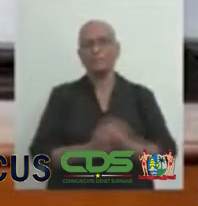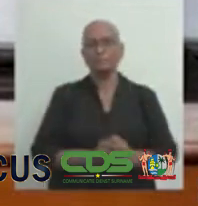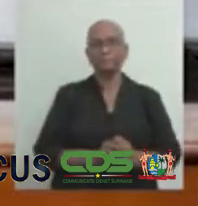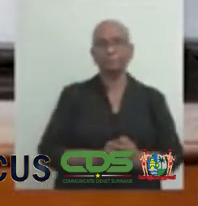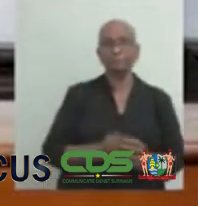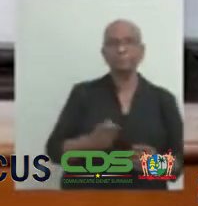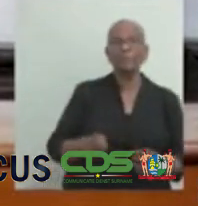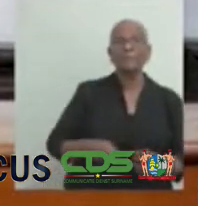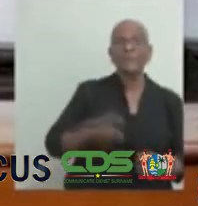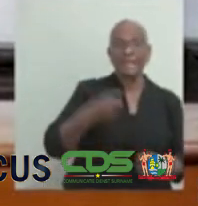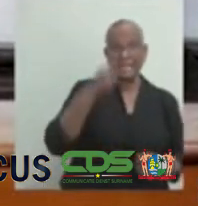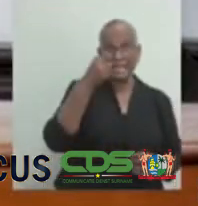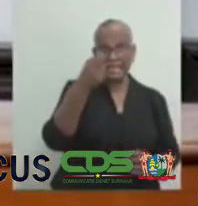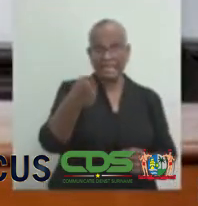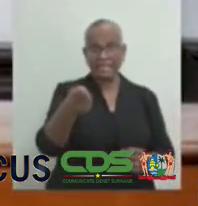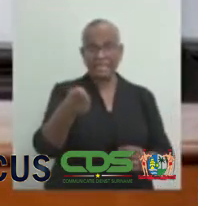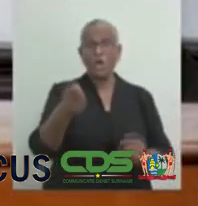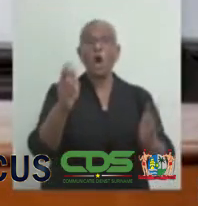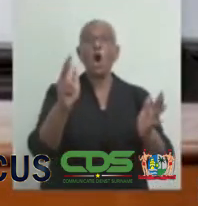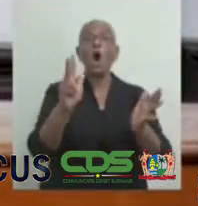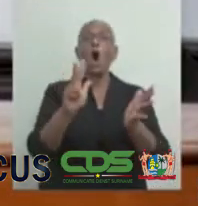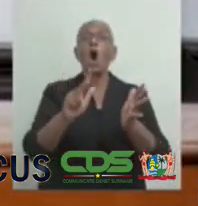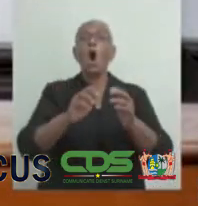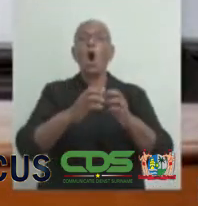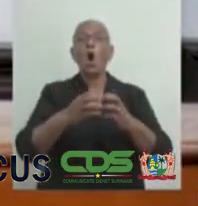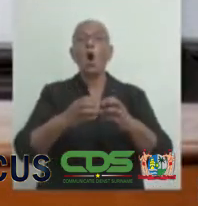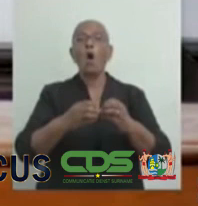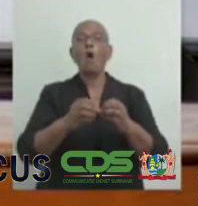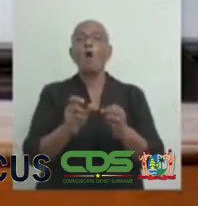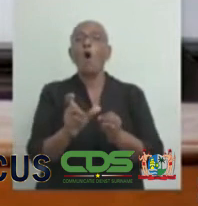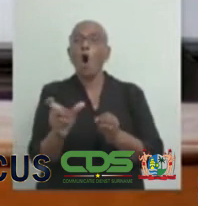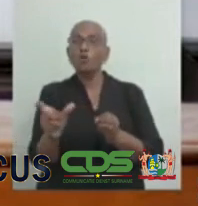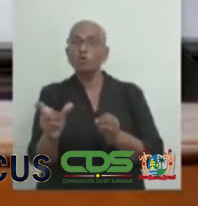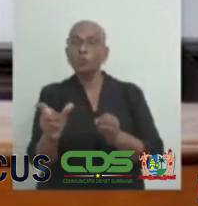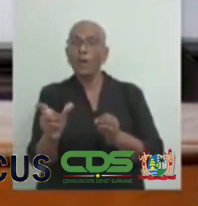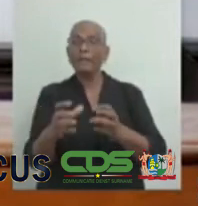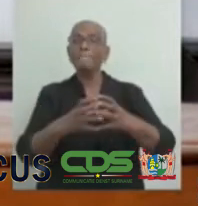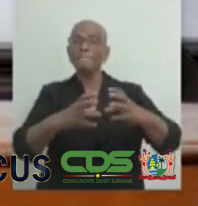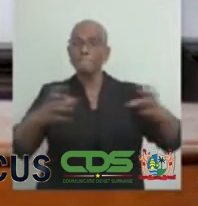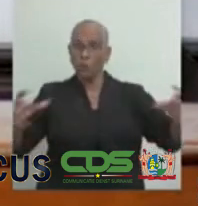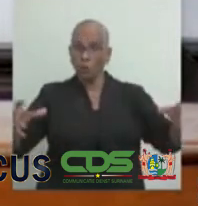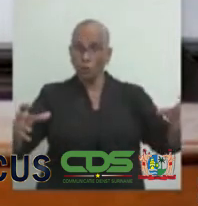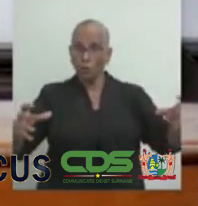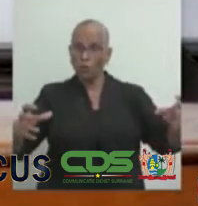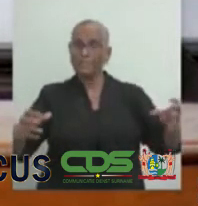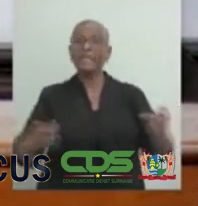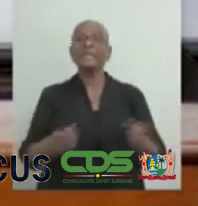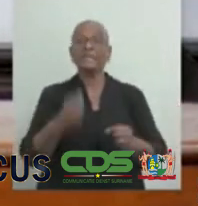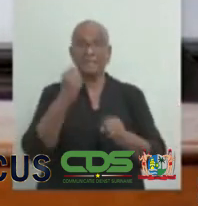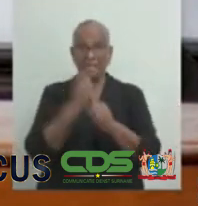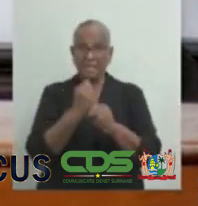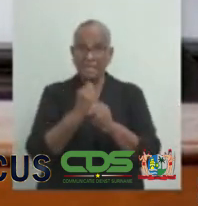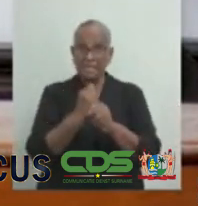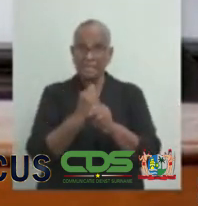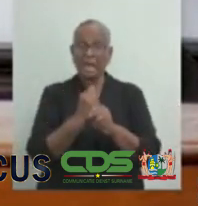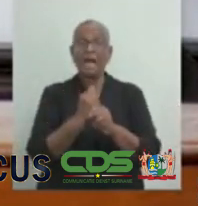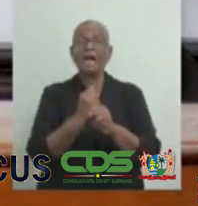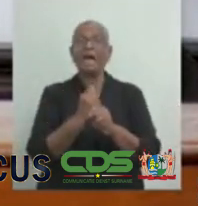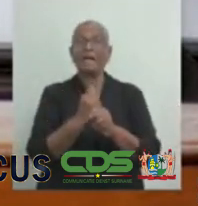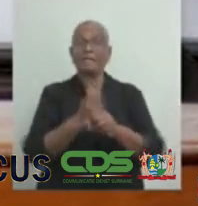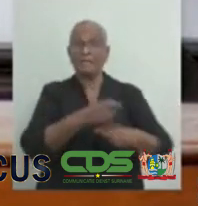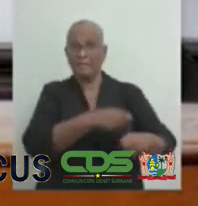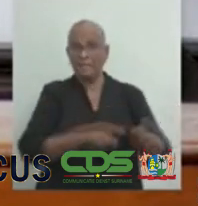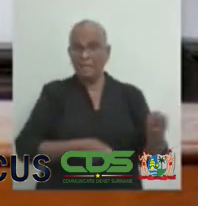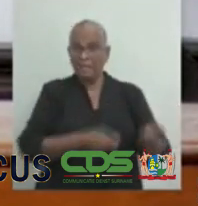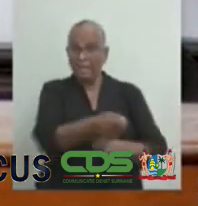Aanbieding van de ontwerpbegroting voor het dienstjaar 2023 door de regering. Zulks in gevolg